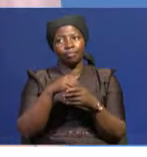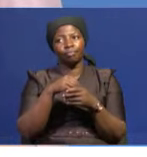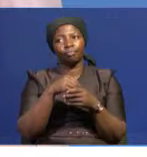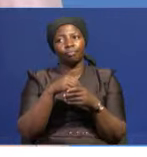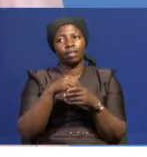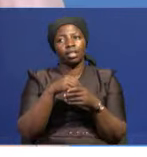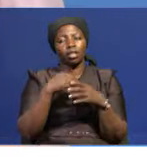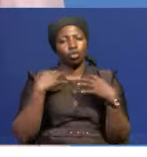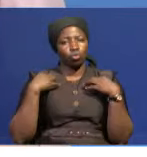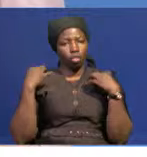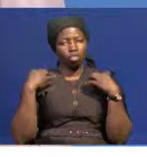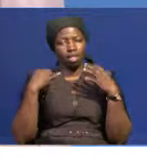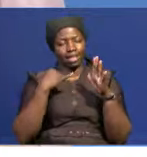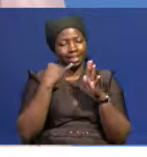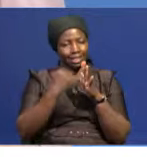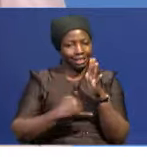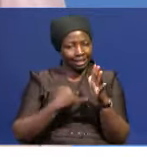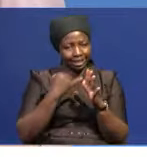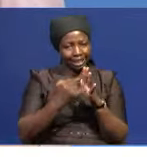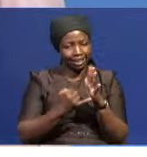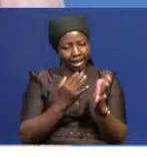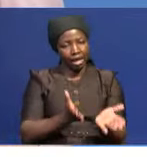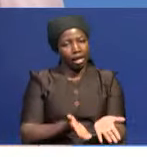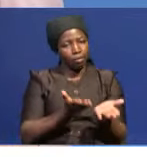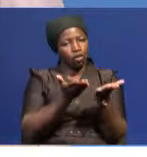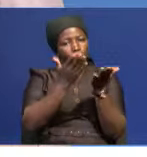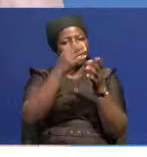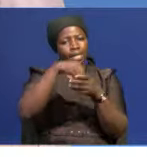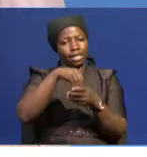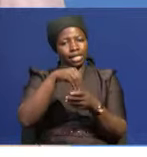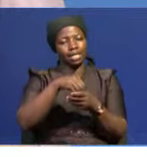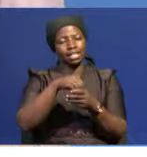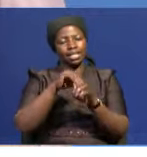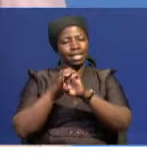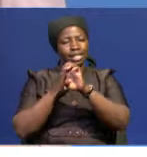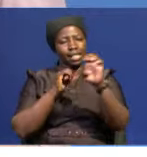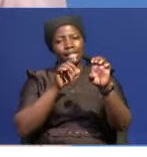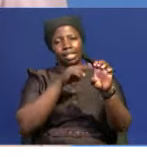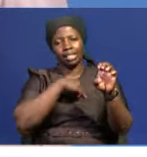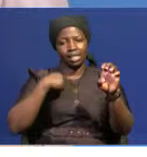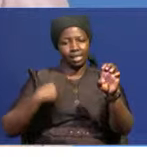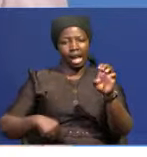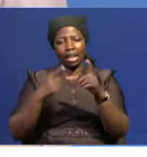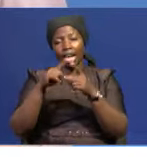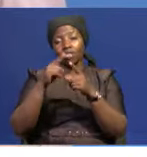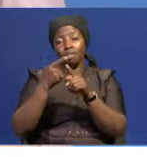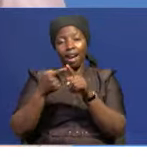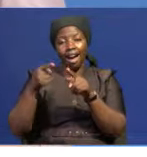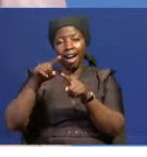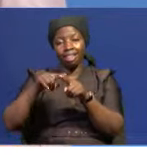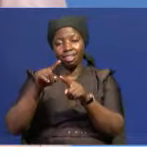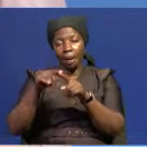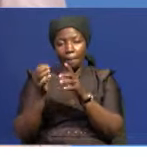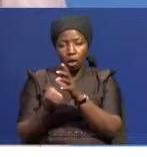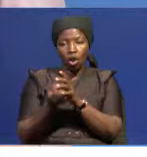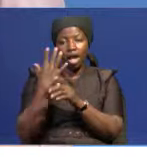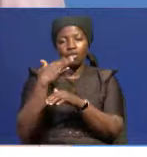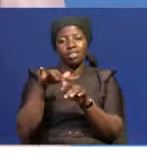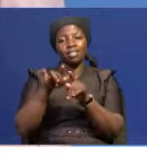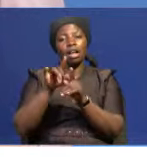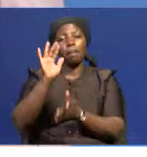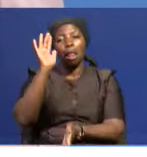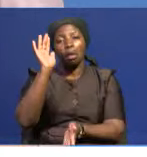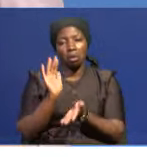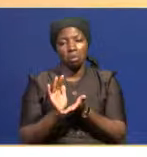vya nguo huko Suzhou, mashariki mwa China, ili kuongeza uzalishaji na